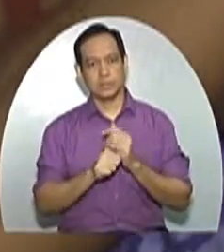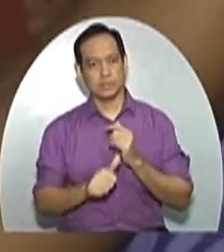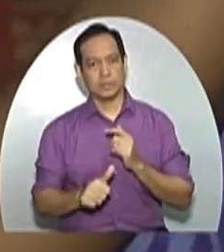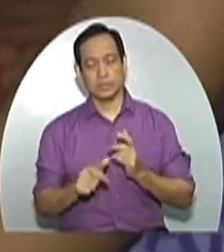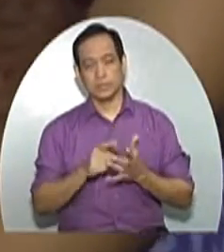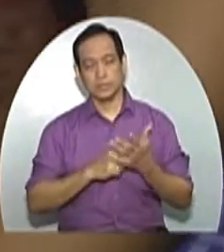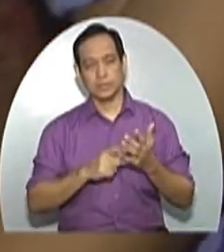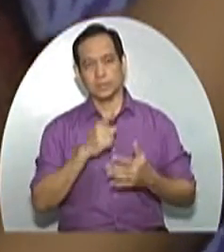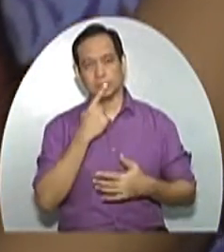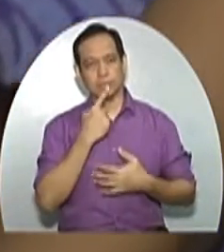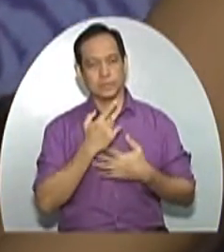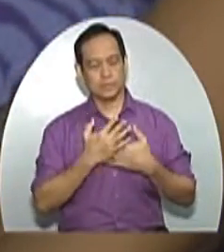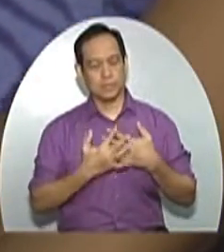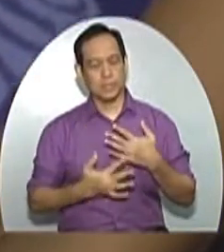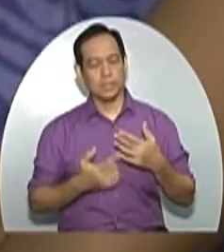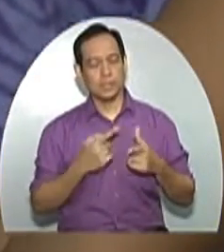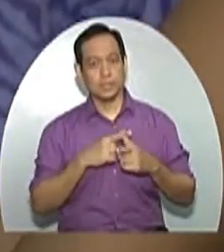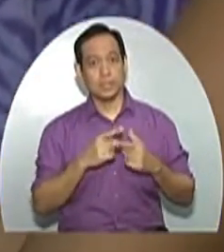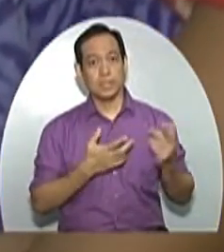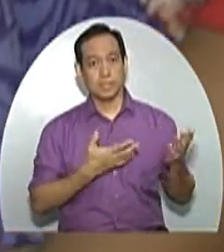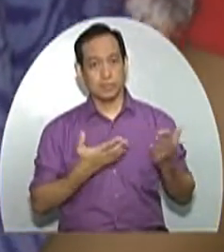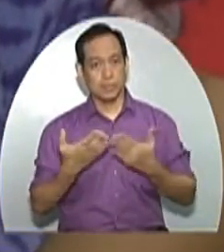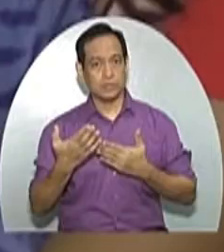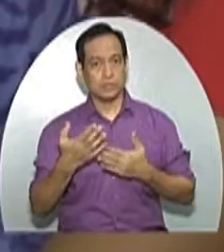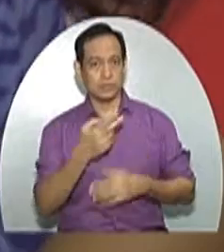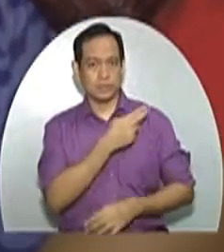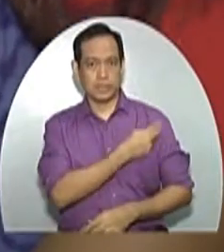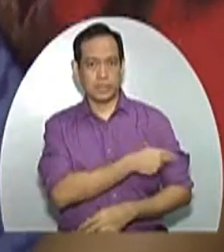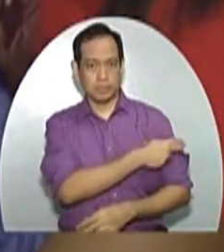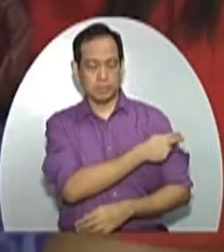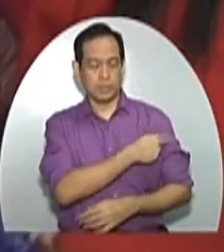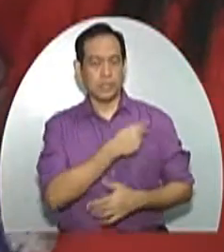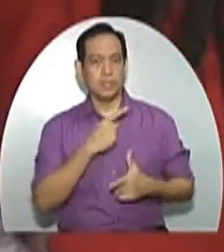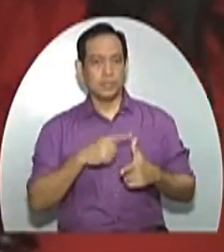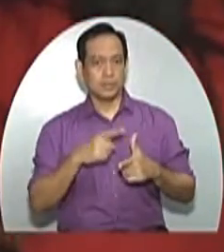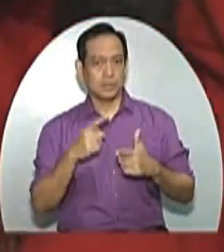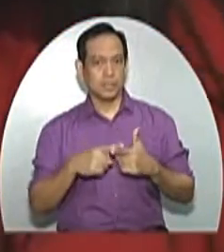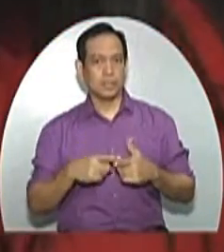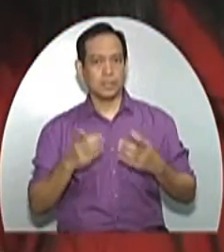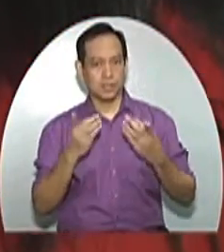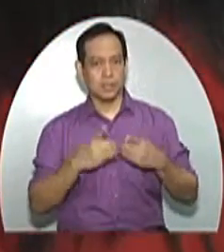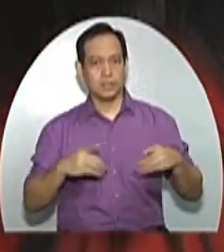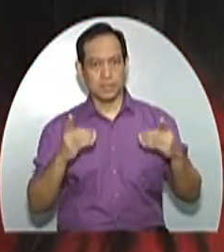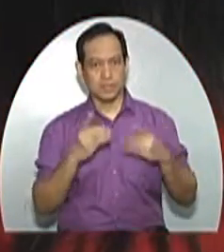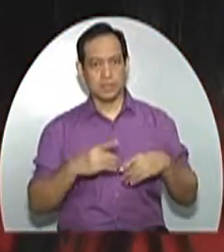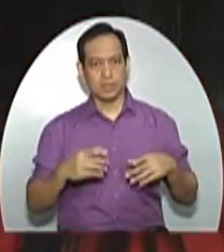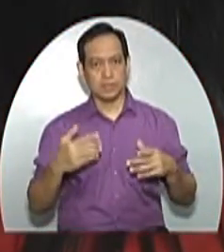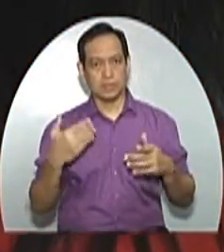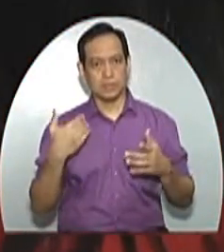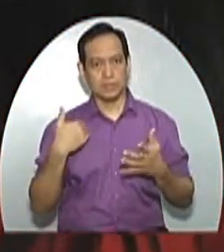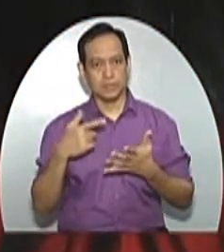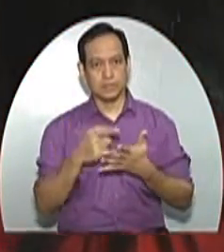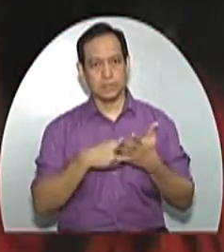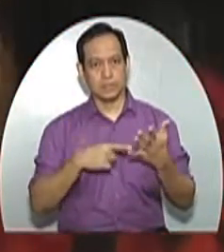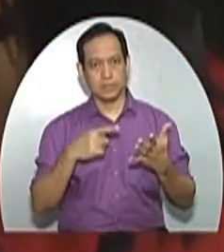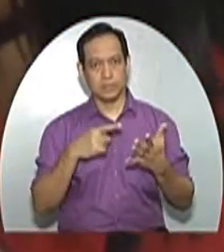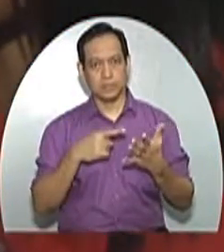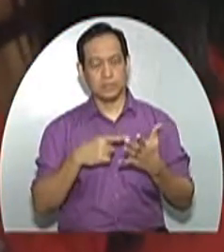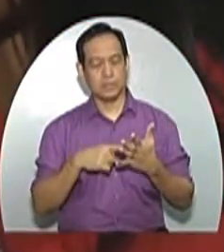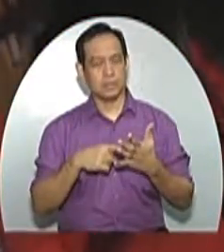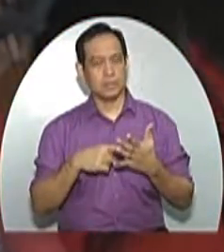kaya po dinala po ko po siya sa ospital. Tapos yun nga po na-detect na arachnoiditis of the cauda equi na po